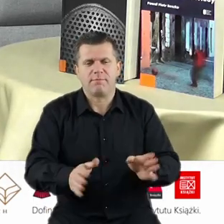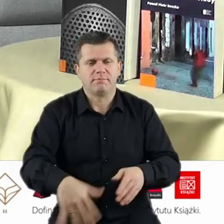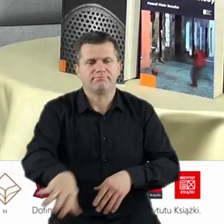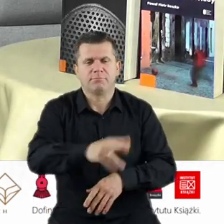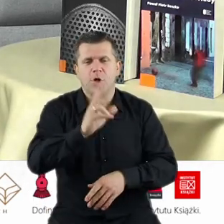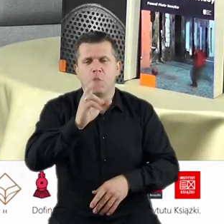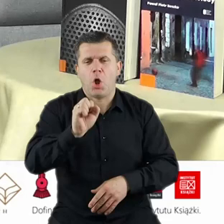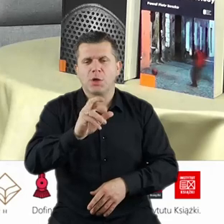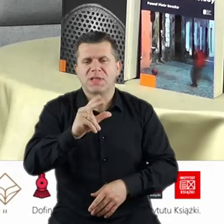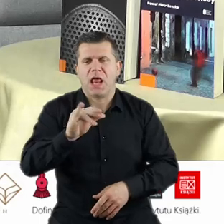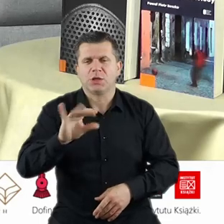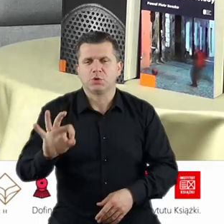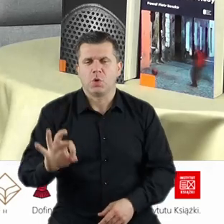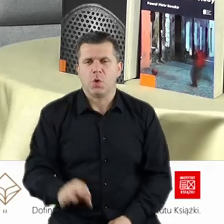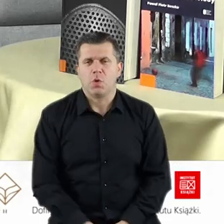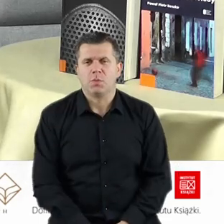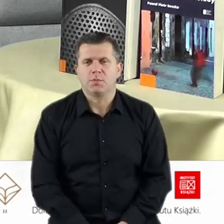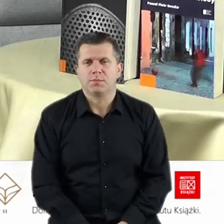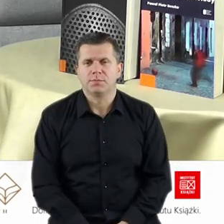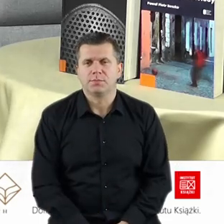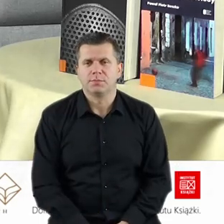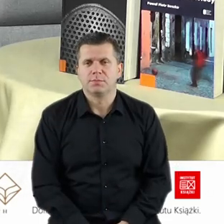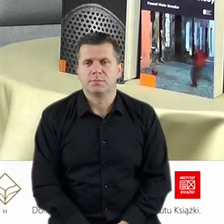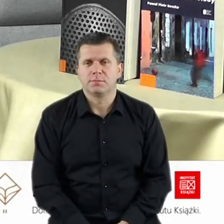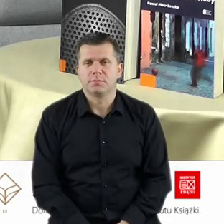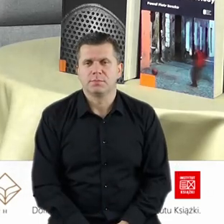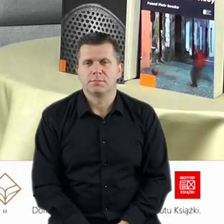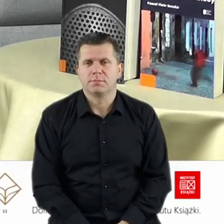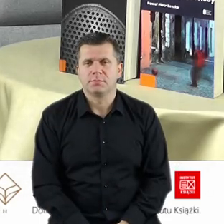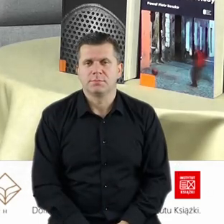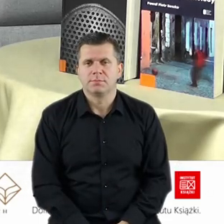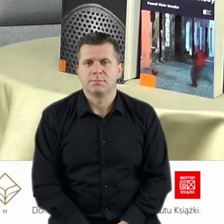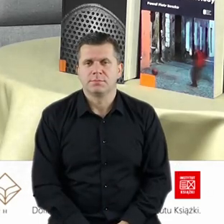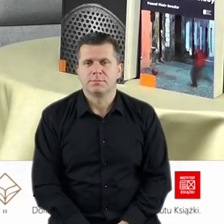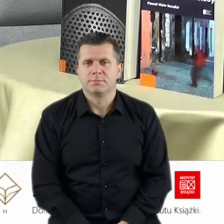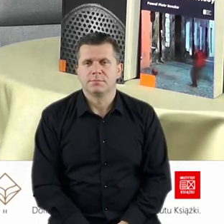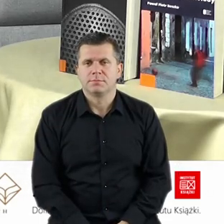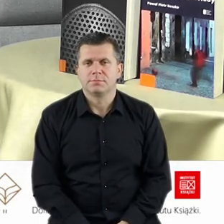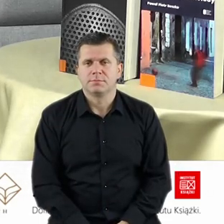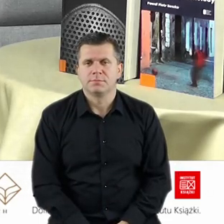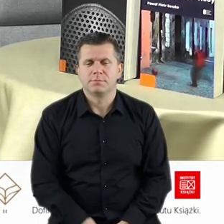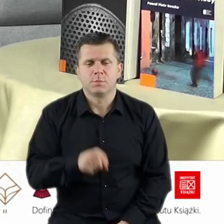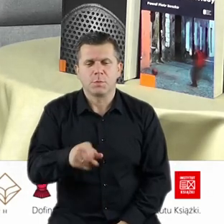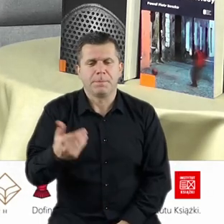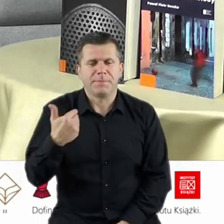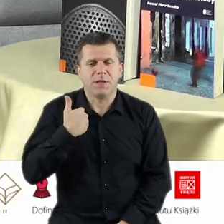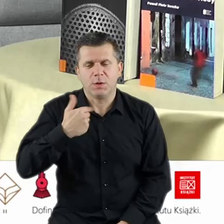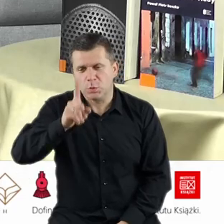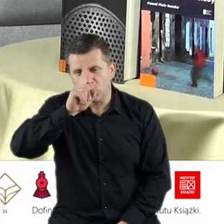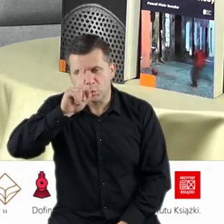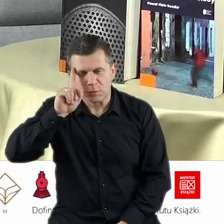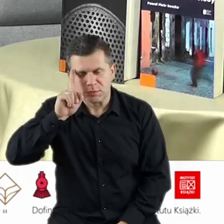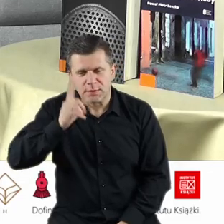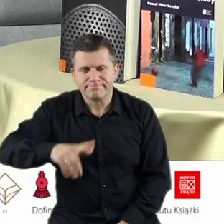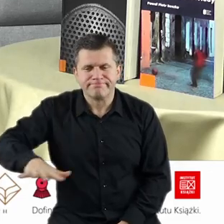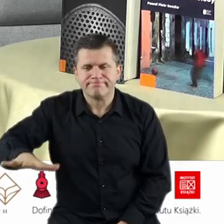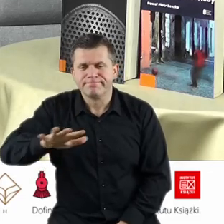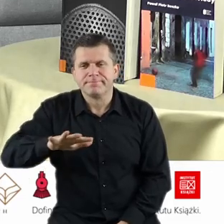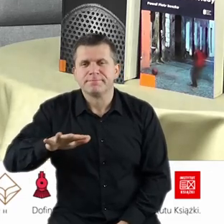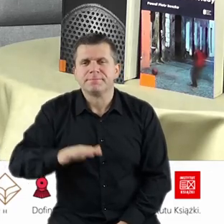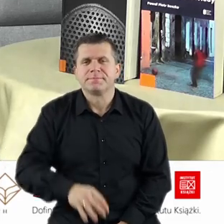się Kozielsko, jak mówi jeden z bohaterów. No ale też z tego, że wie pani, no to byli ludzie,